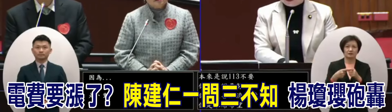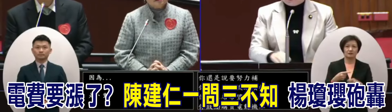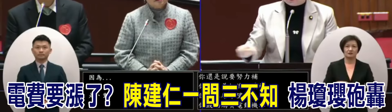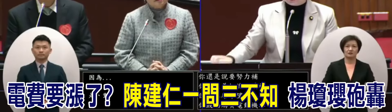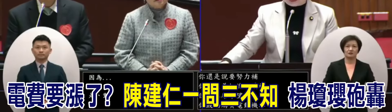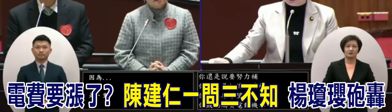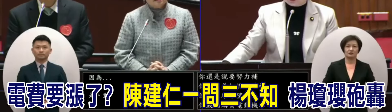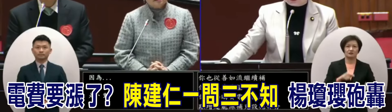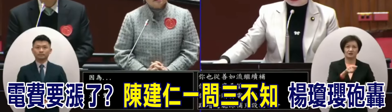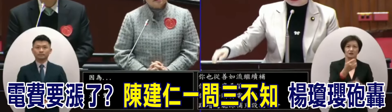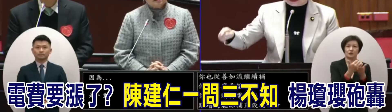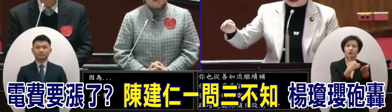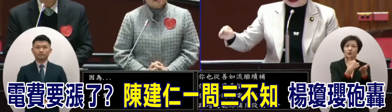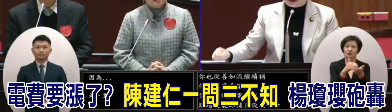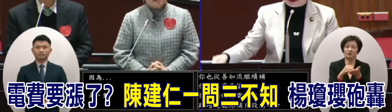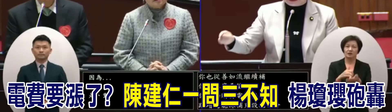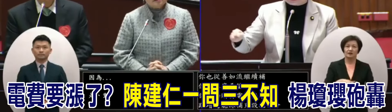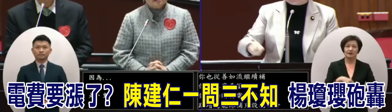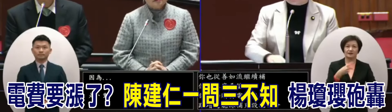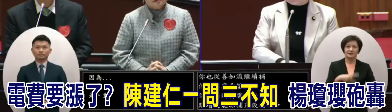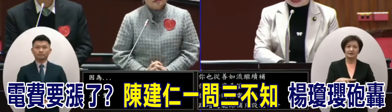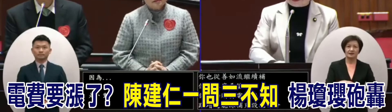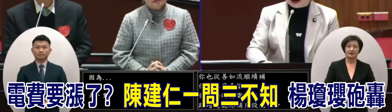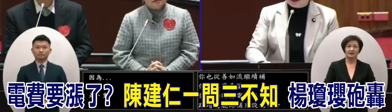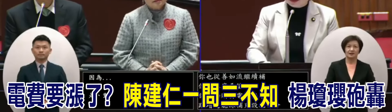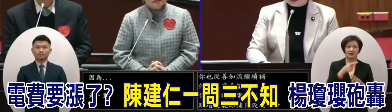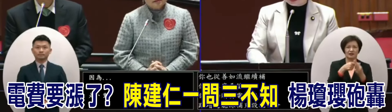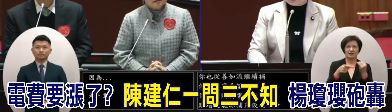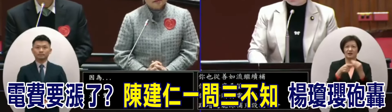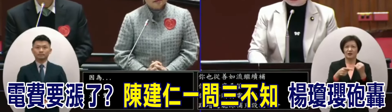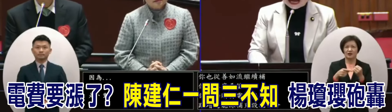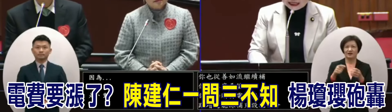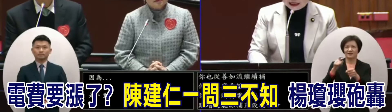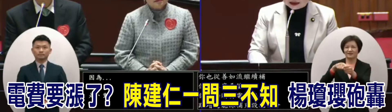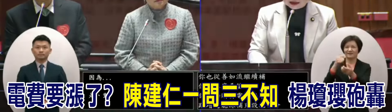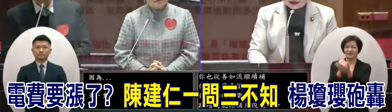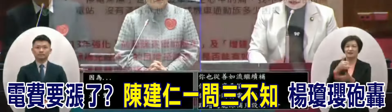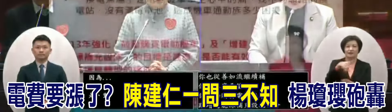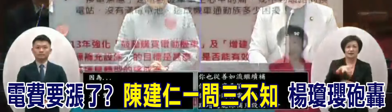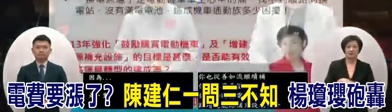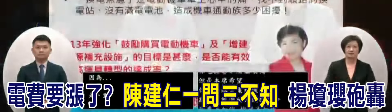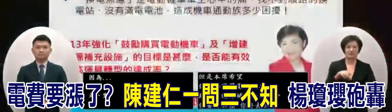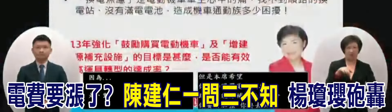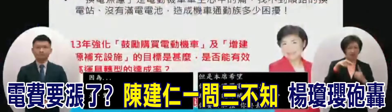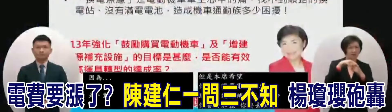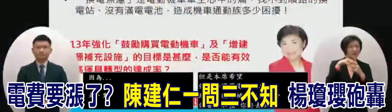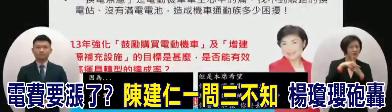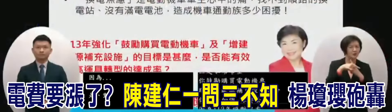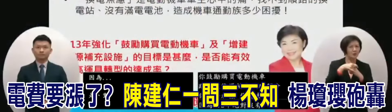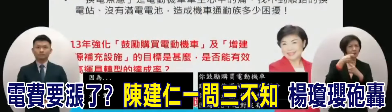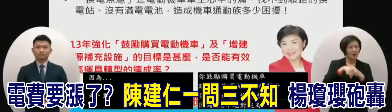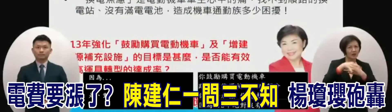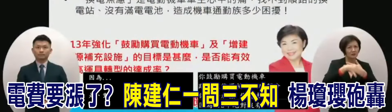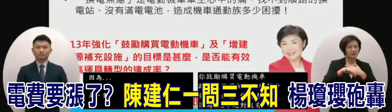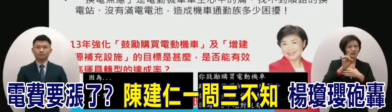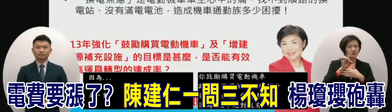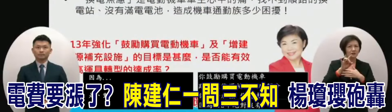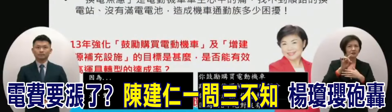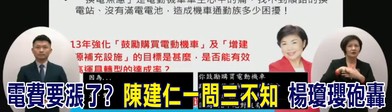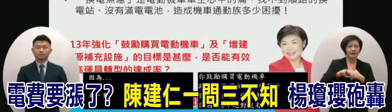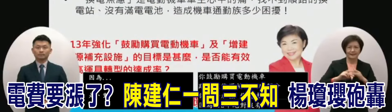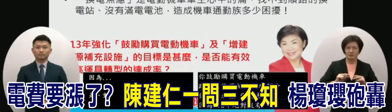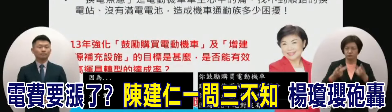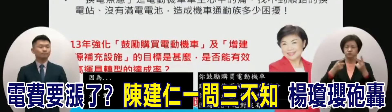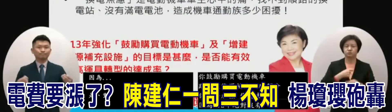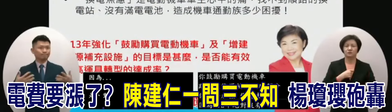你预算数以及你预计的这个达标，所以去研议哪里不好的，赶快去改善，好不好？ 哎，没有问题， 好